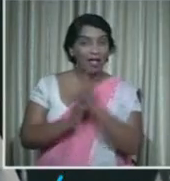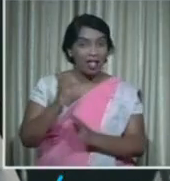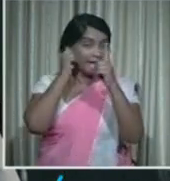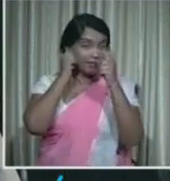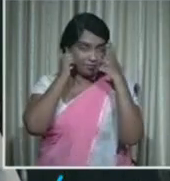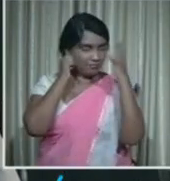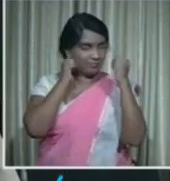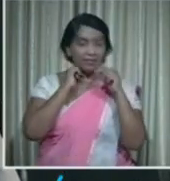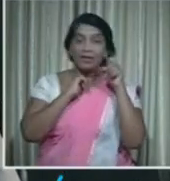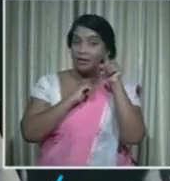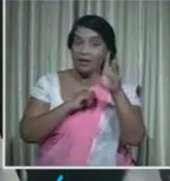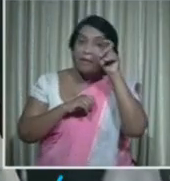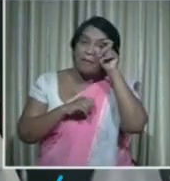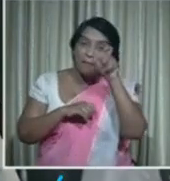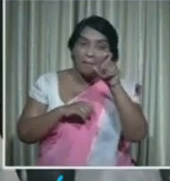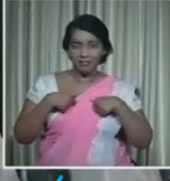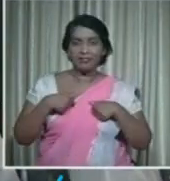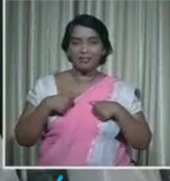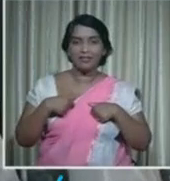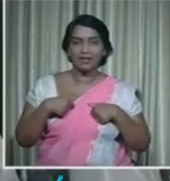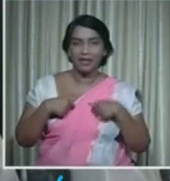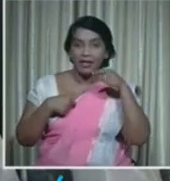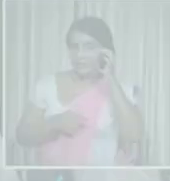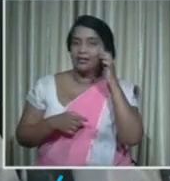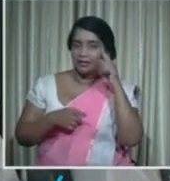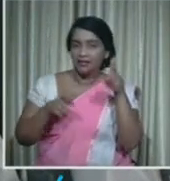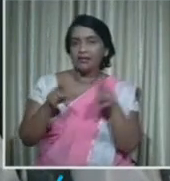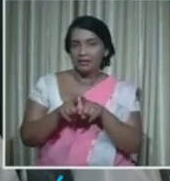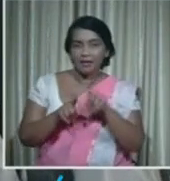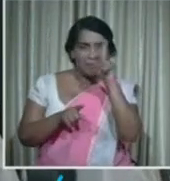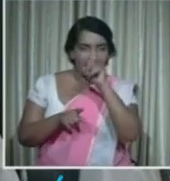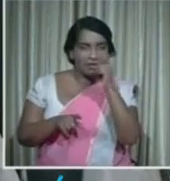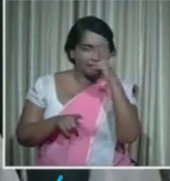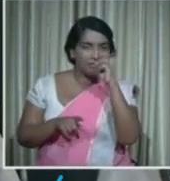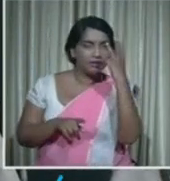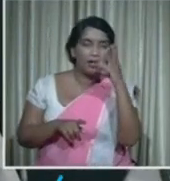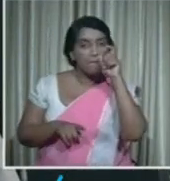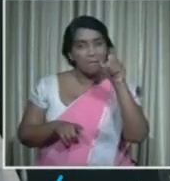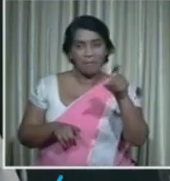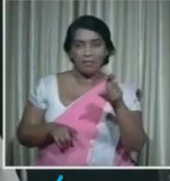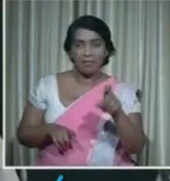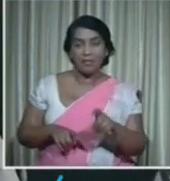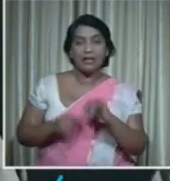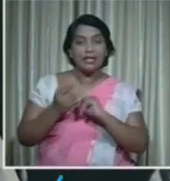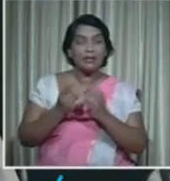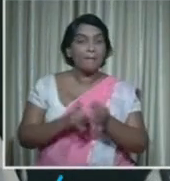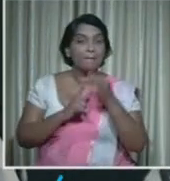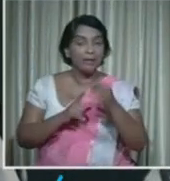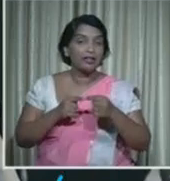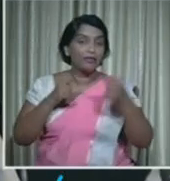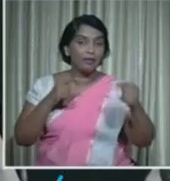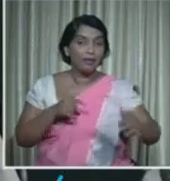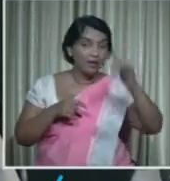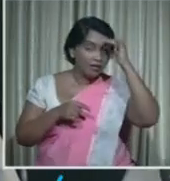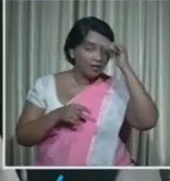ත්‍රිවිල් එකේ යනවා. ඔයාලා බලාගෙන ඉන්නේ මේ පැත්තට ඉන්න තමයි. ඒවා නිකන් දවල් හිණ. තව මාස දෙක තුනක් යනකොට බලා ගන්න පුළුවන්. සජිත් ප්‍රේමදාස විපක්ෂ